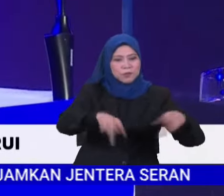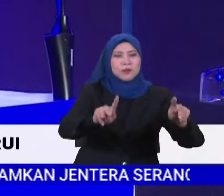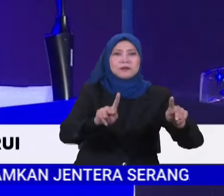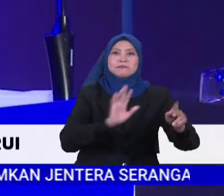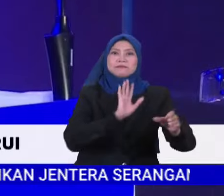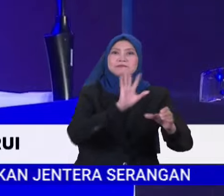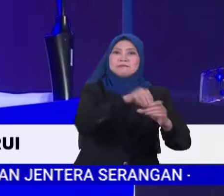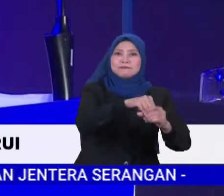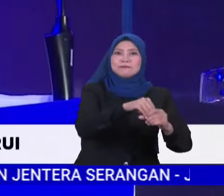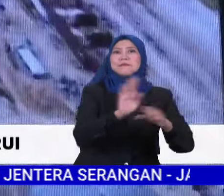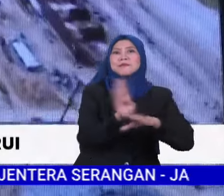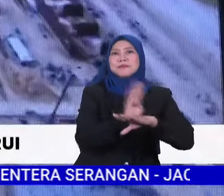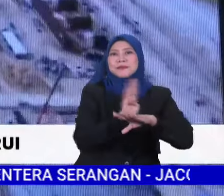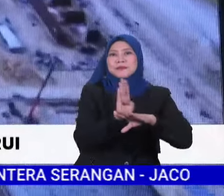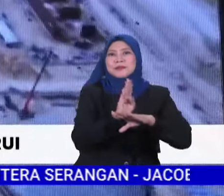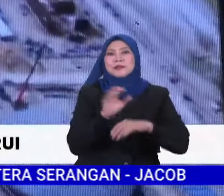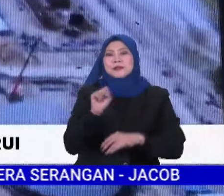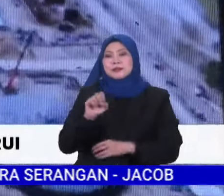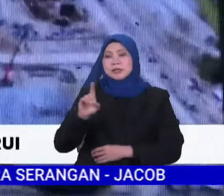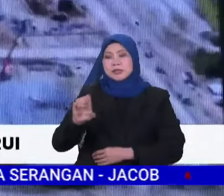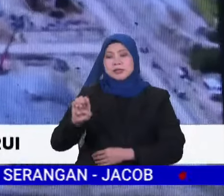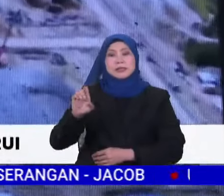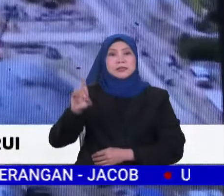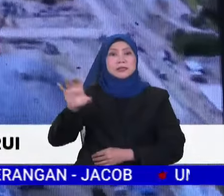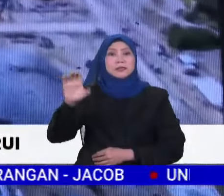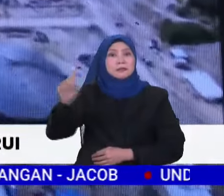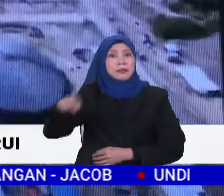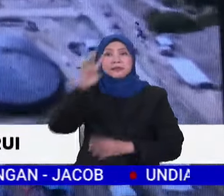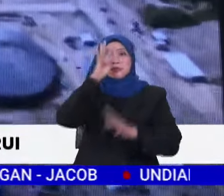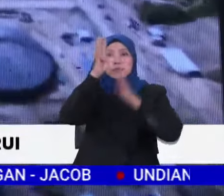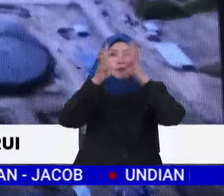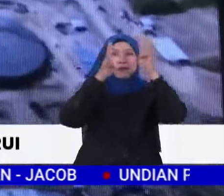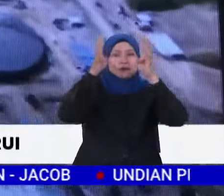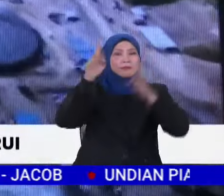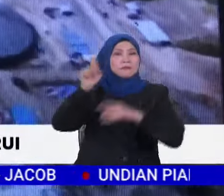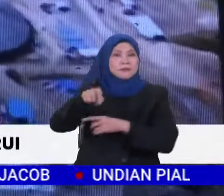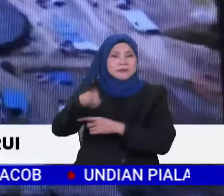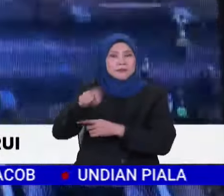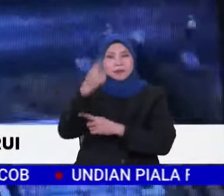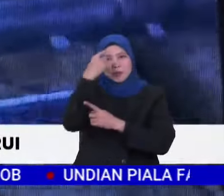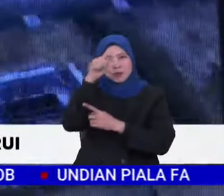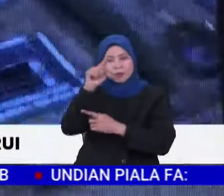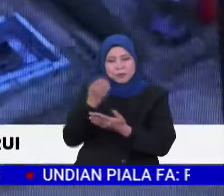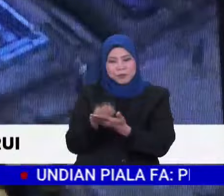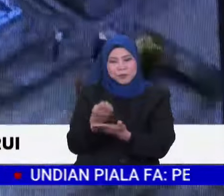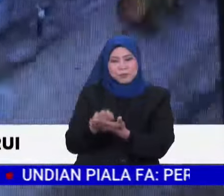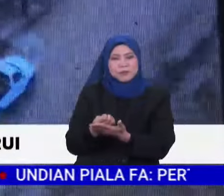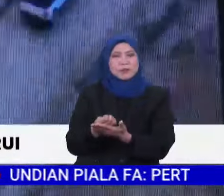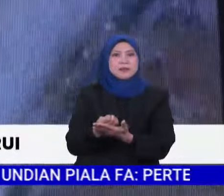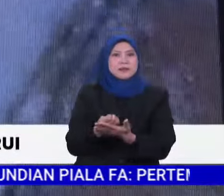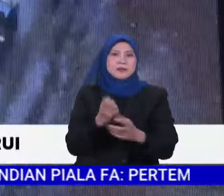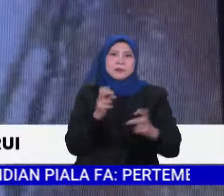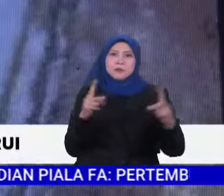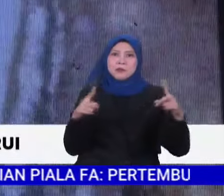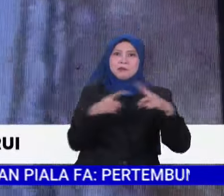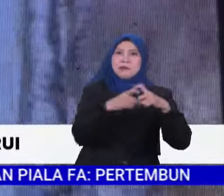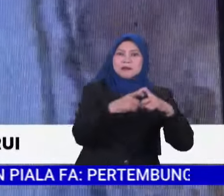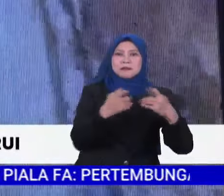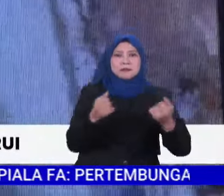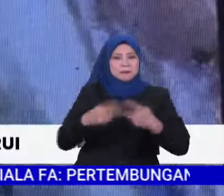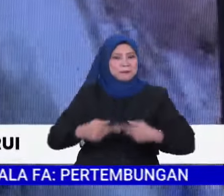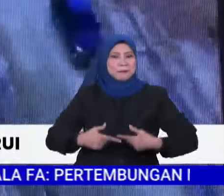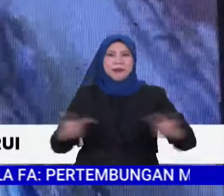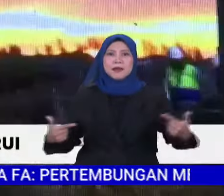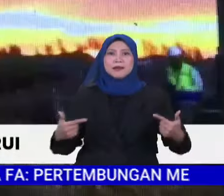perniagaan jelasnya STDC perlu lebih kreatif dan inovatif dalam lanskap ekonomi yang kompleks dan